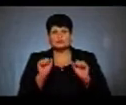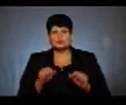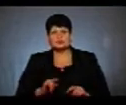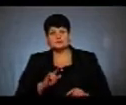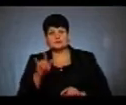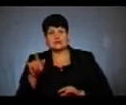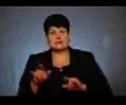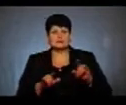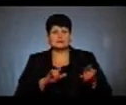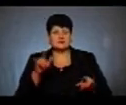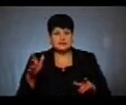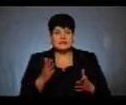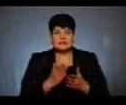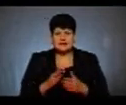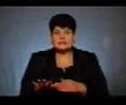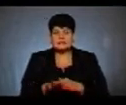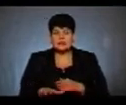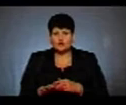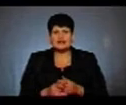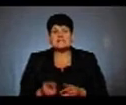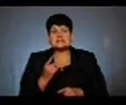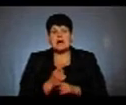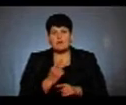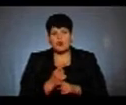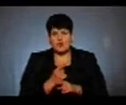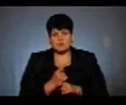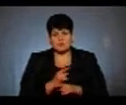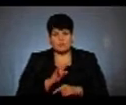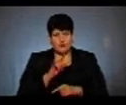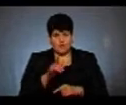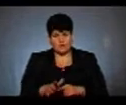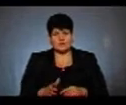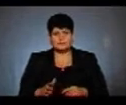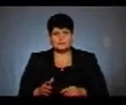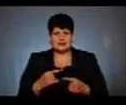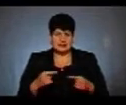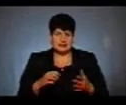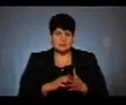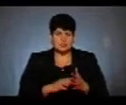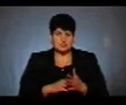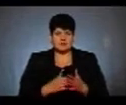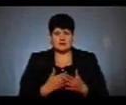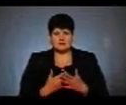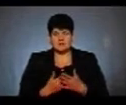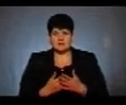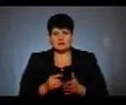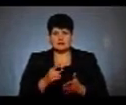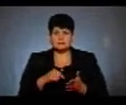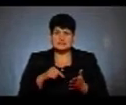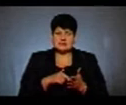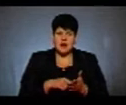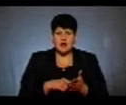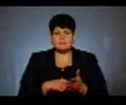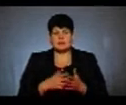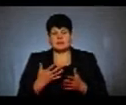є певні території, де заборонені польоти з різних причин. Є, наприклад, містами, над водоймами, є